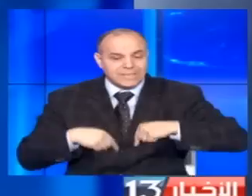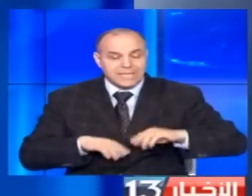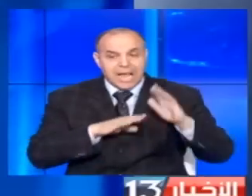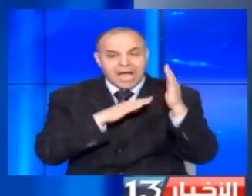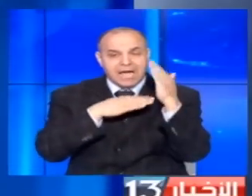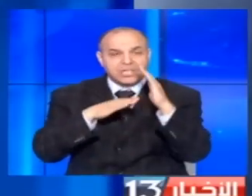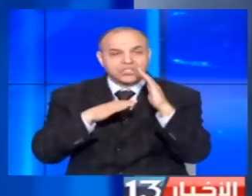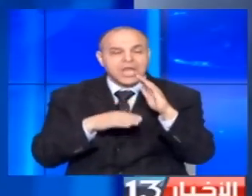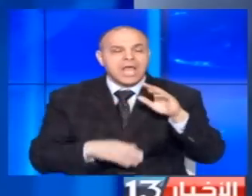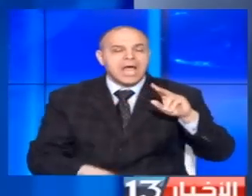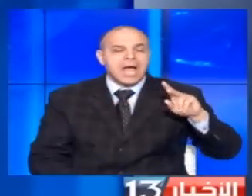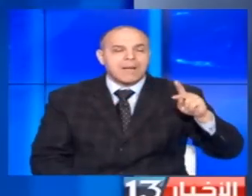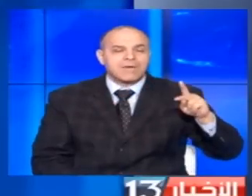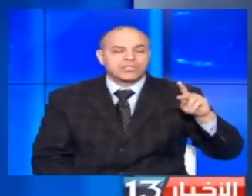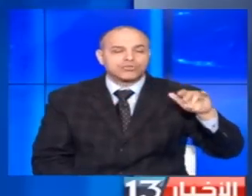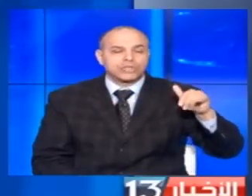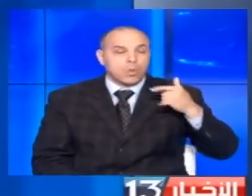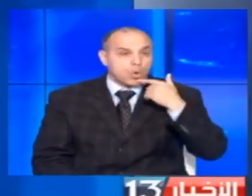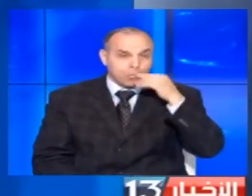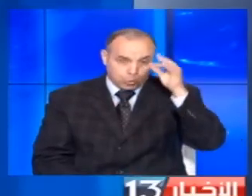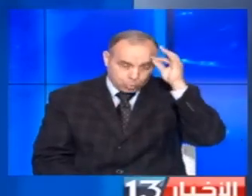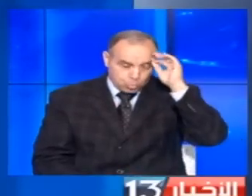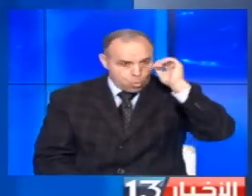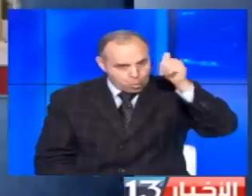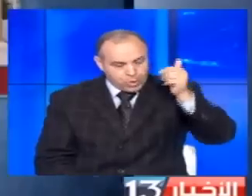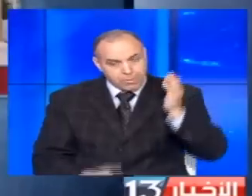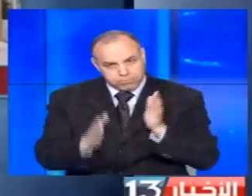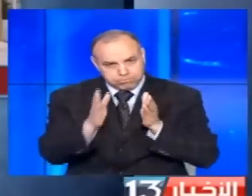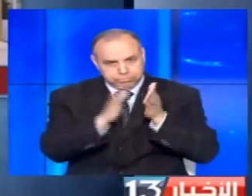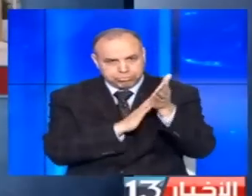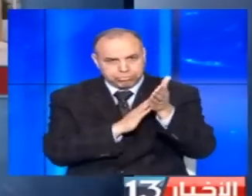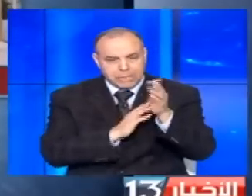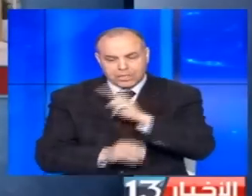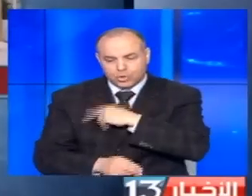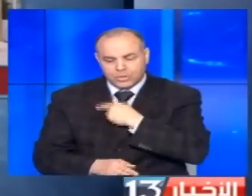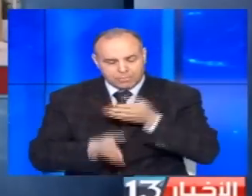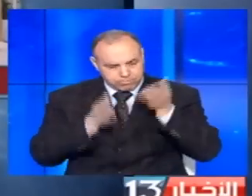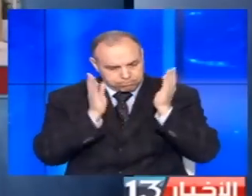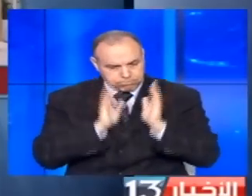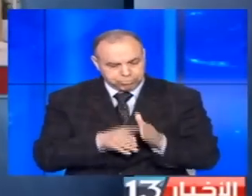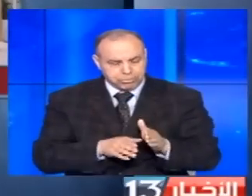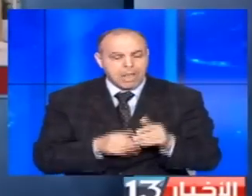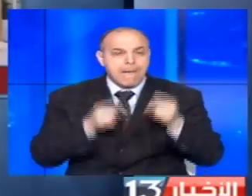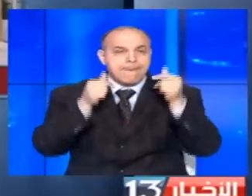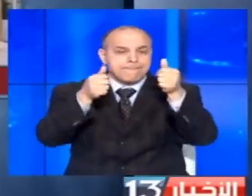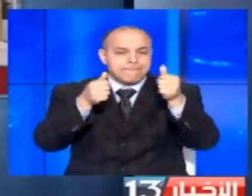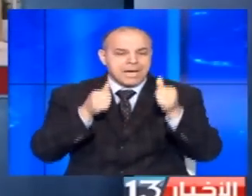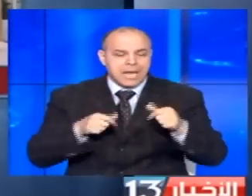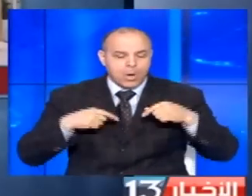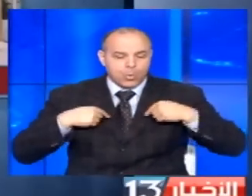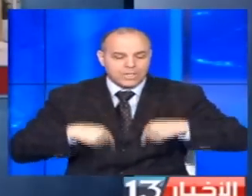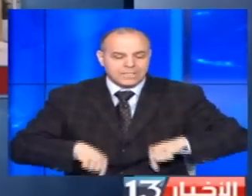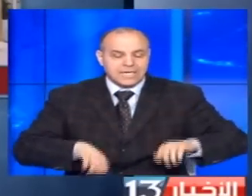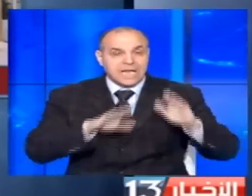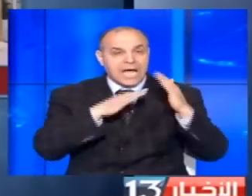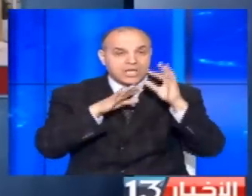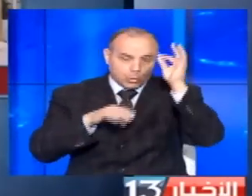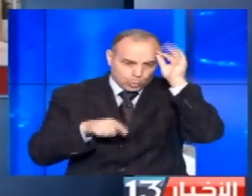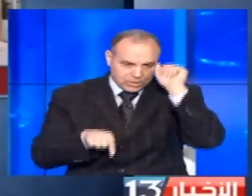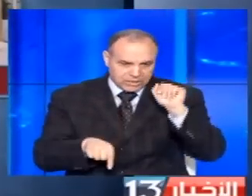الخارجيه خميس الجهيناوي اليوم وغدا زياره رسميه الى سويسرا وفق بلاغ اصدرته وزاره الشؤون